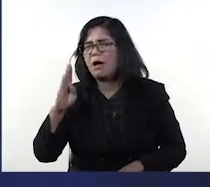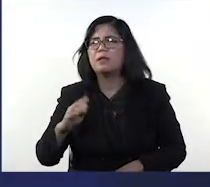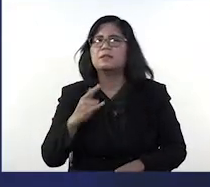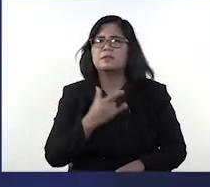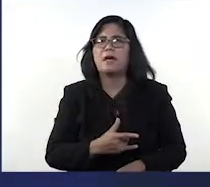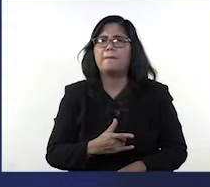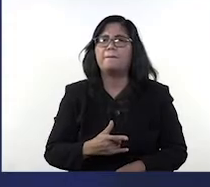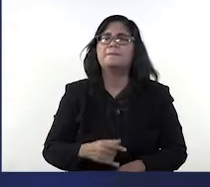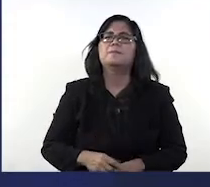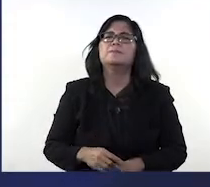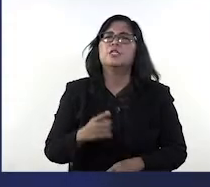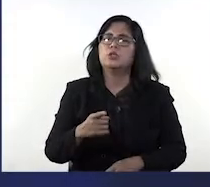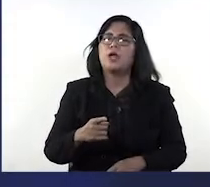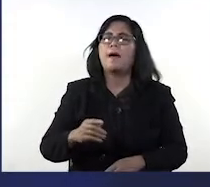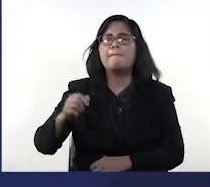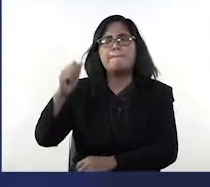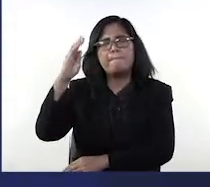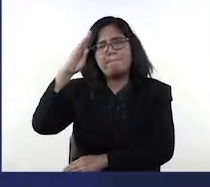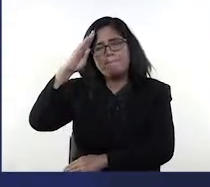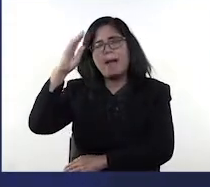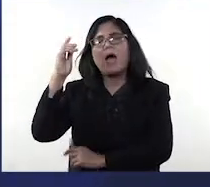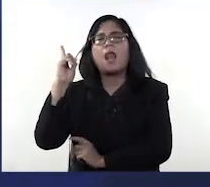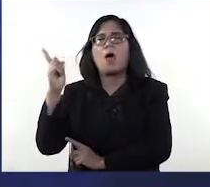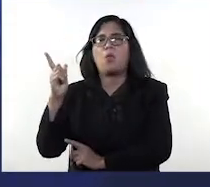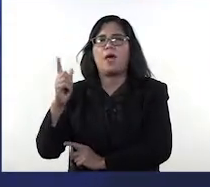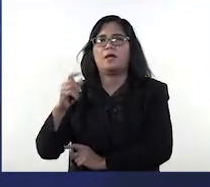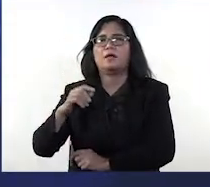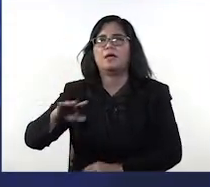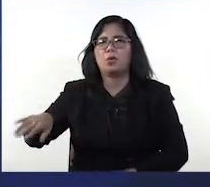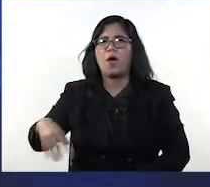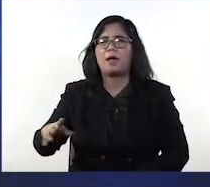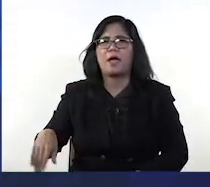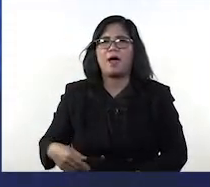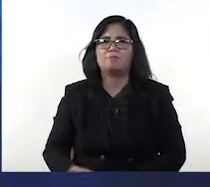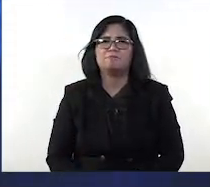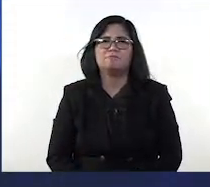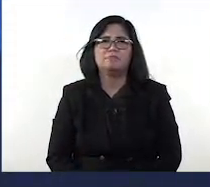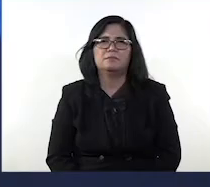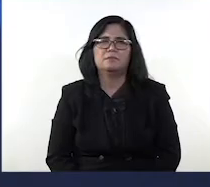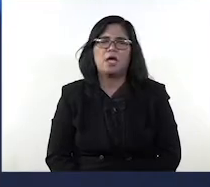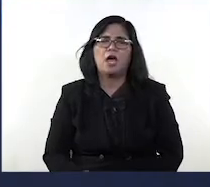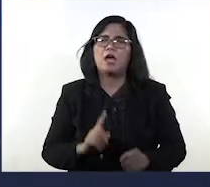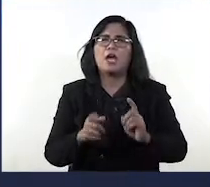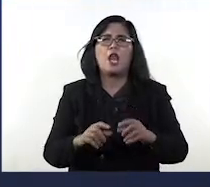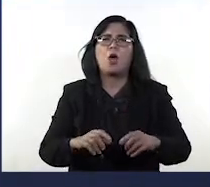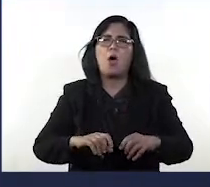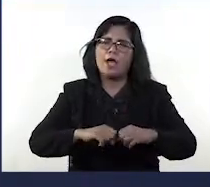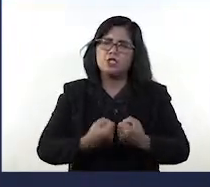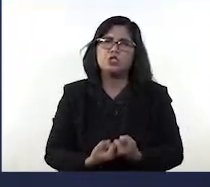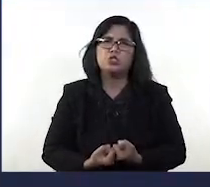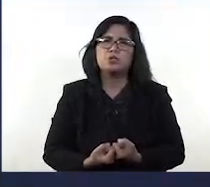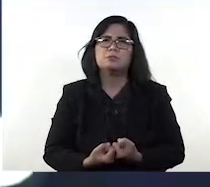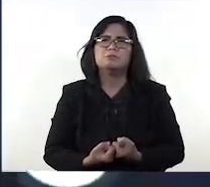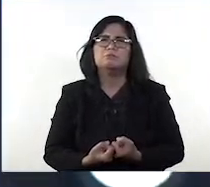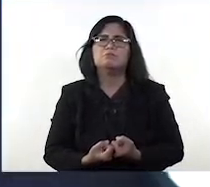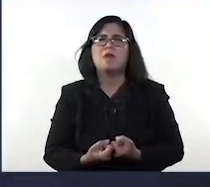demi selamatnya anak-anakmu kerumahtanggaan curhat berarti anak-anakmu berasal dari keluarga yang broken home